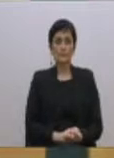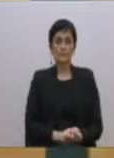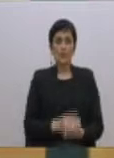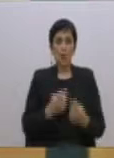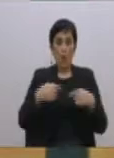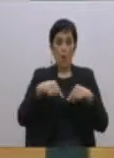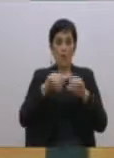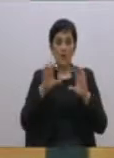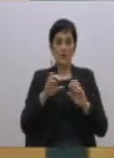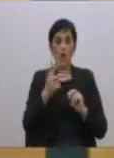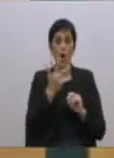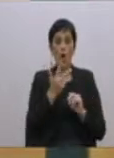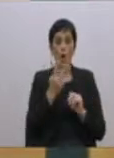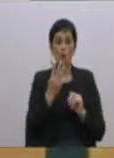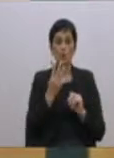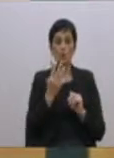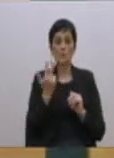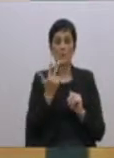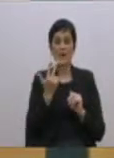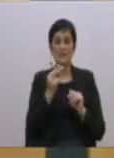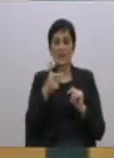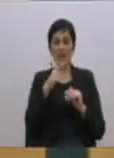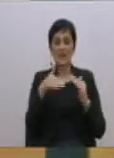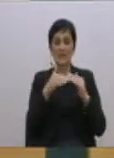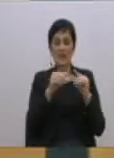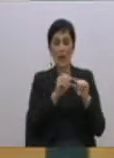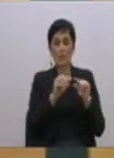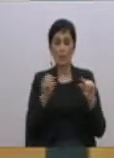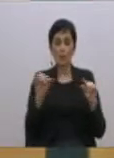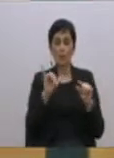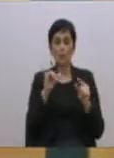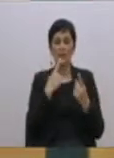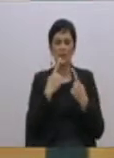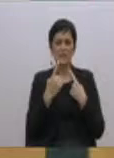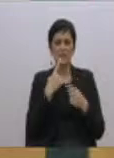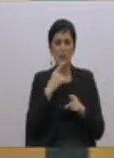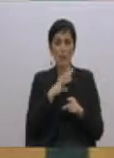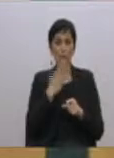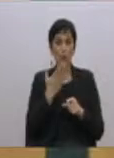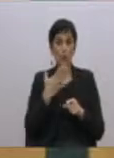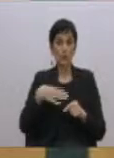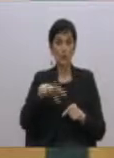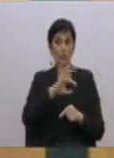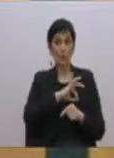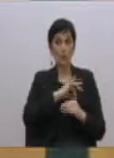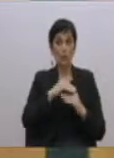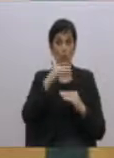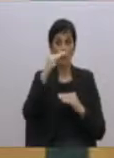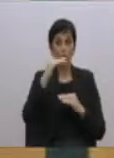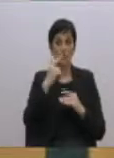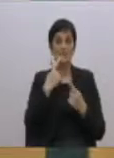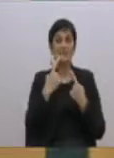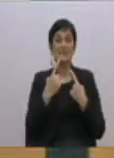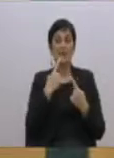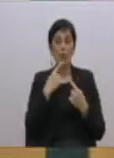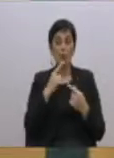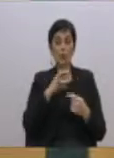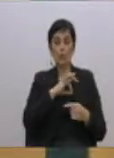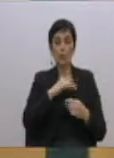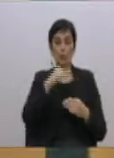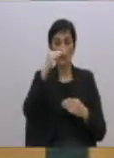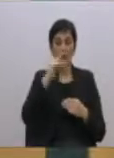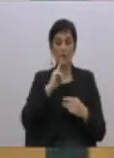organul care nu s-a zdamit tot metem mesame muhlis, pirul punctis, gecui punct, sadat sau barie, orom tu, sacartos justiției sumaglis, sau barie, justiției